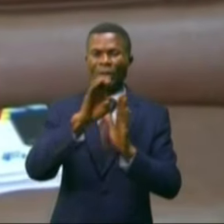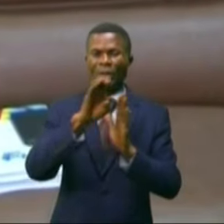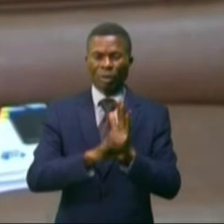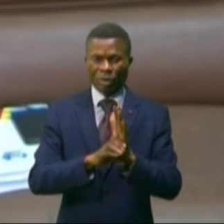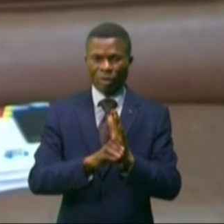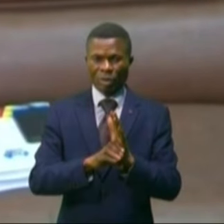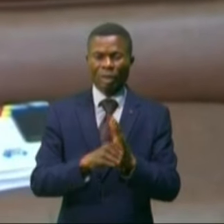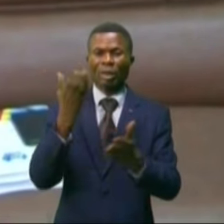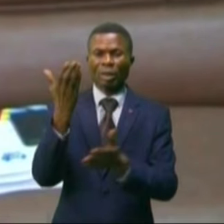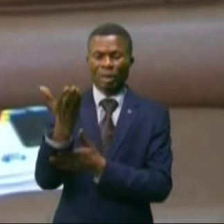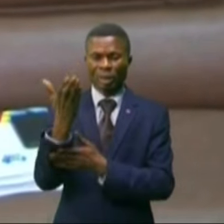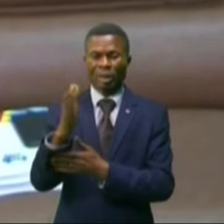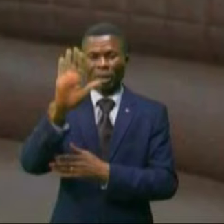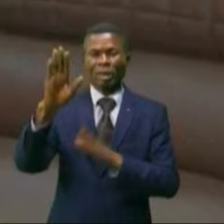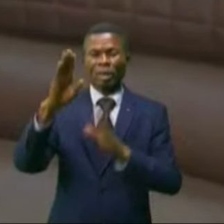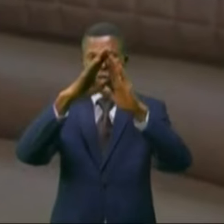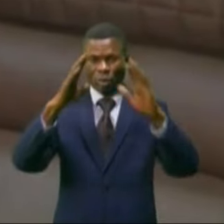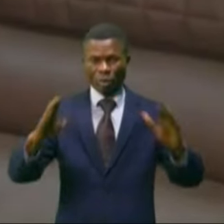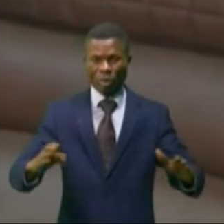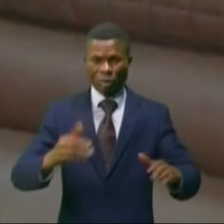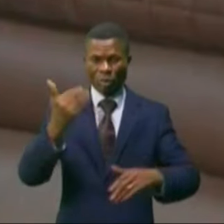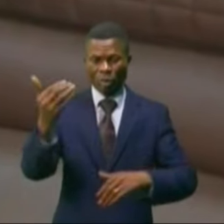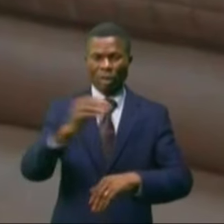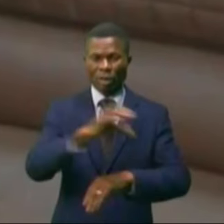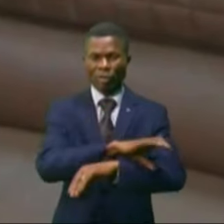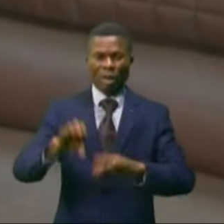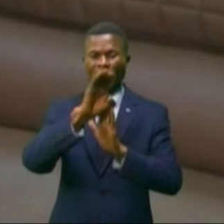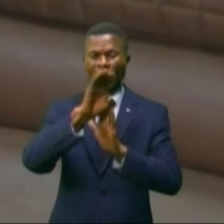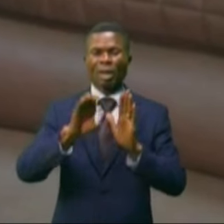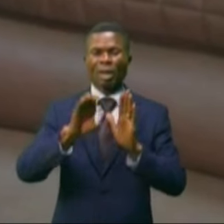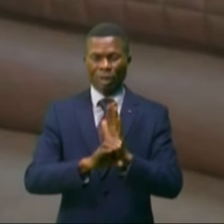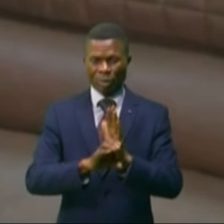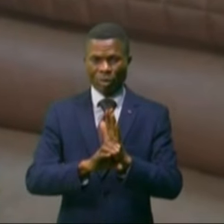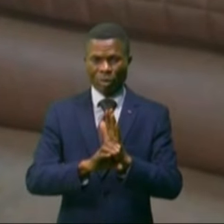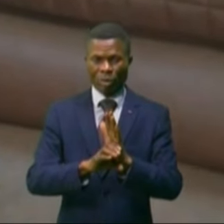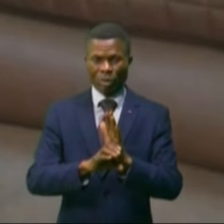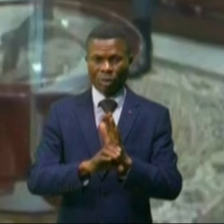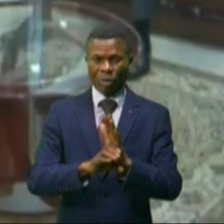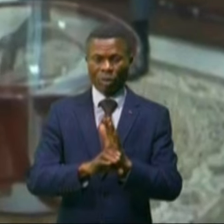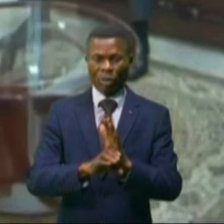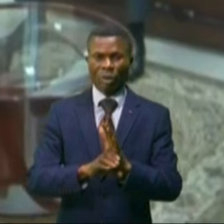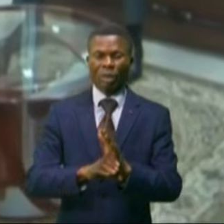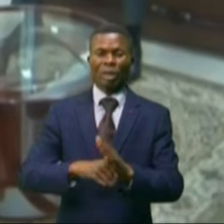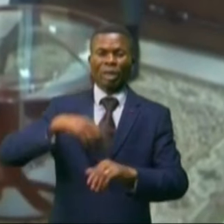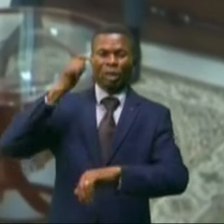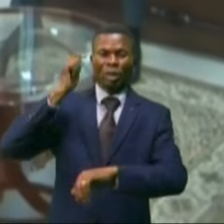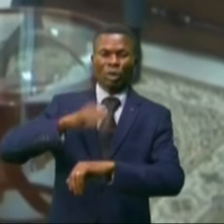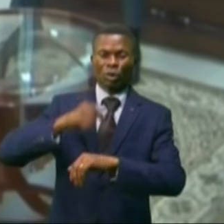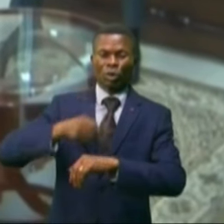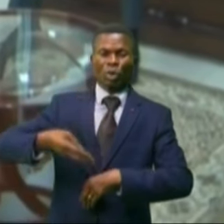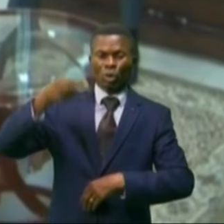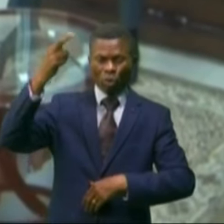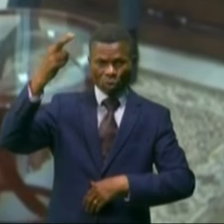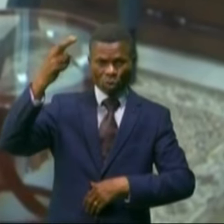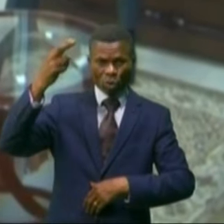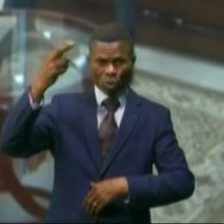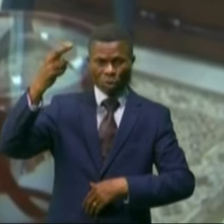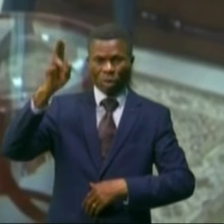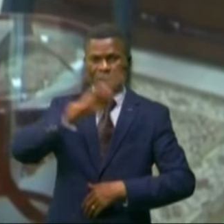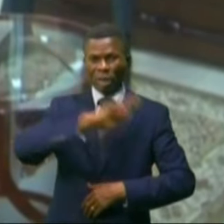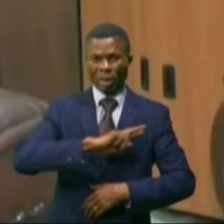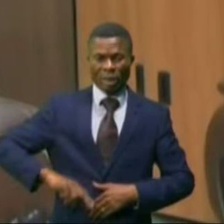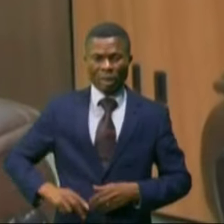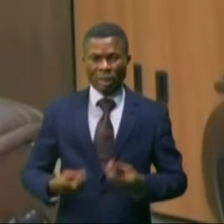allant déclarer son patrimoine devant la Cour constitutionnelle, la haute juridiction judiciaire de la